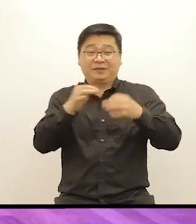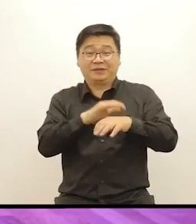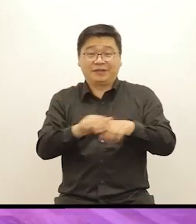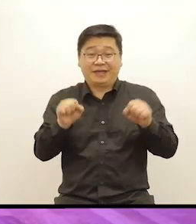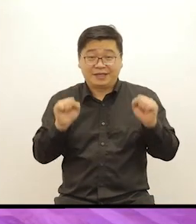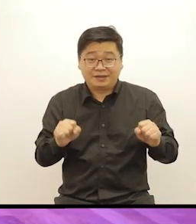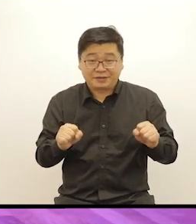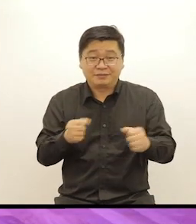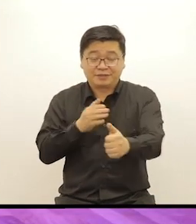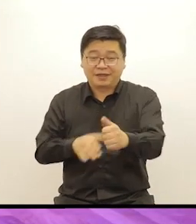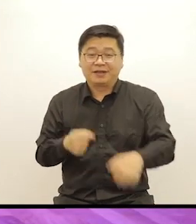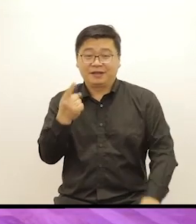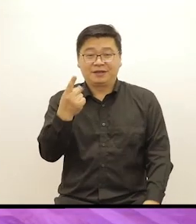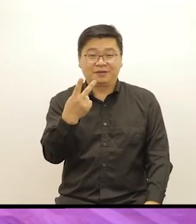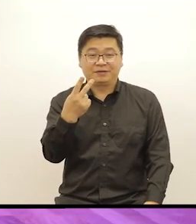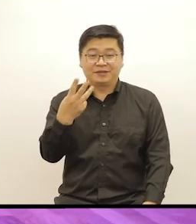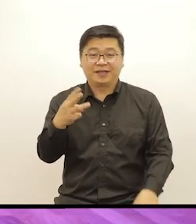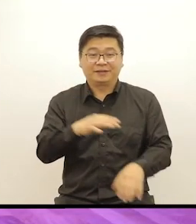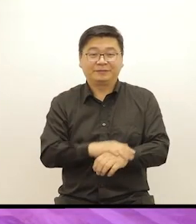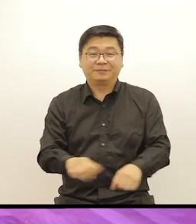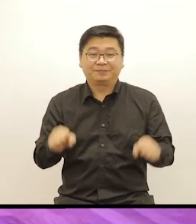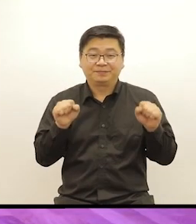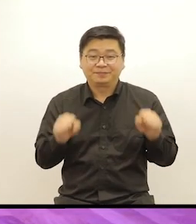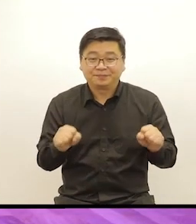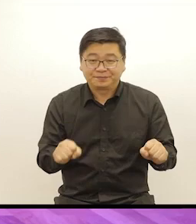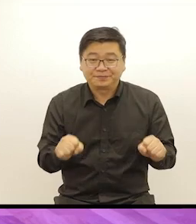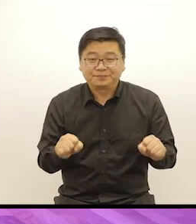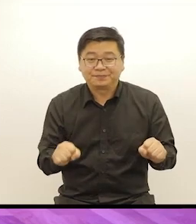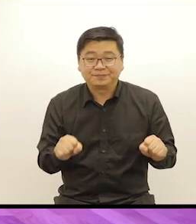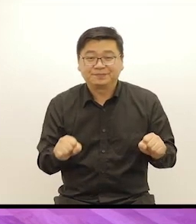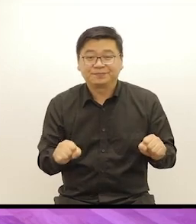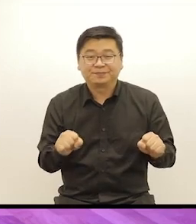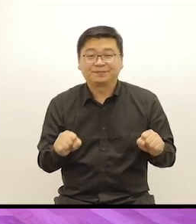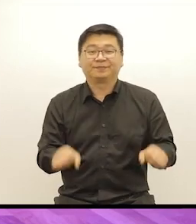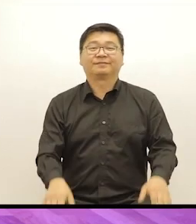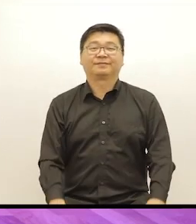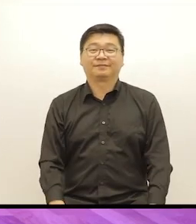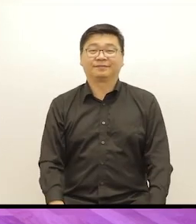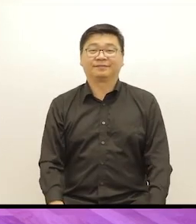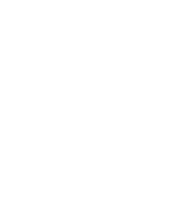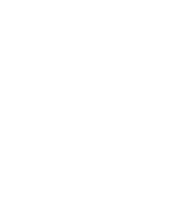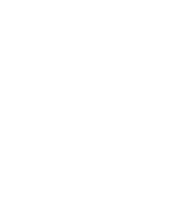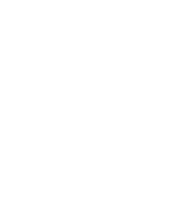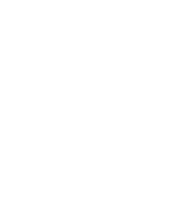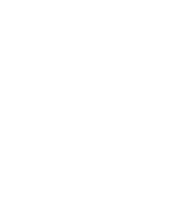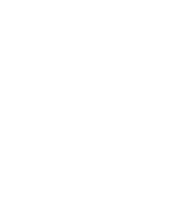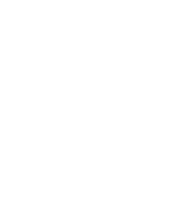목소리로 끝 인사 해주십시오. 하나 둘 셋 안녕히 계십시오.